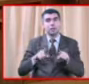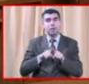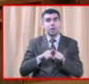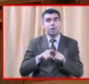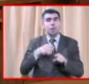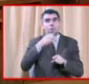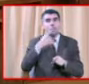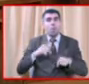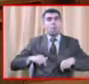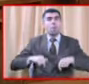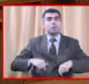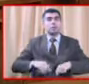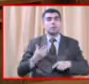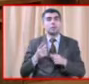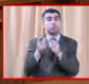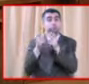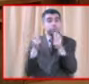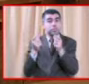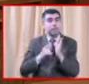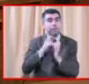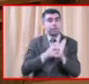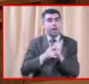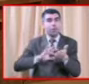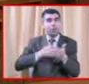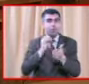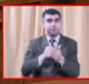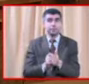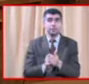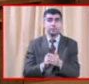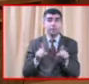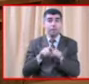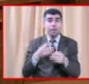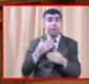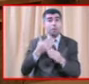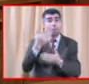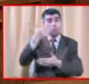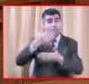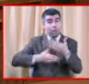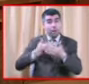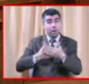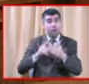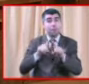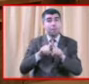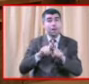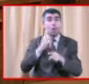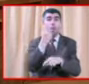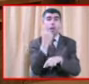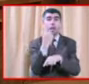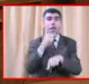سيد وزير التجهيز والنقل لهذه الجلسة. حنا توصلنا مراسلتكم سيد الرئيس على الساعة الواحدة